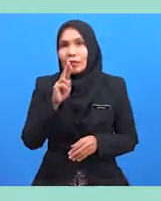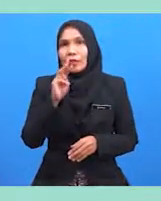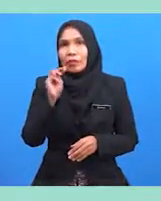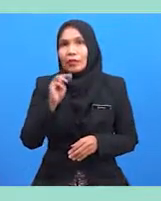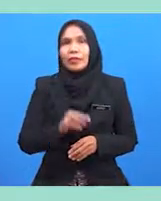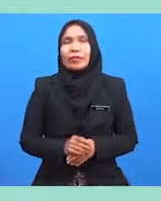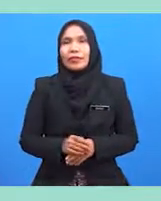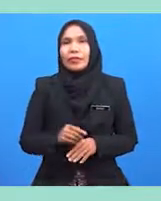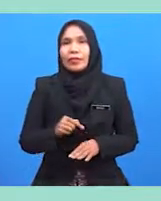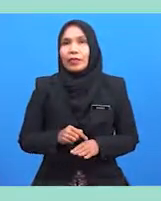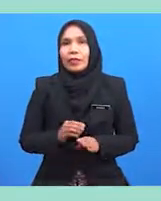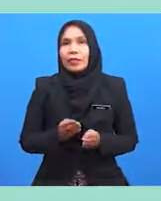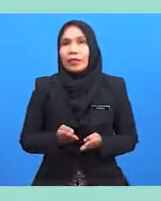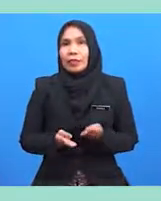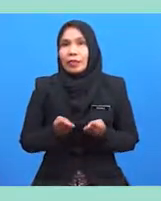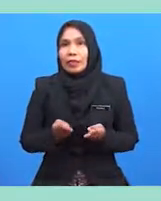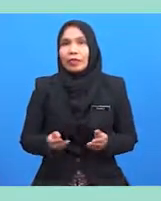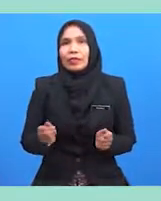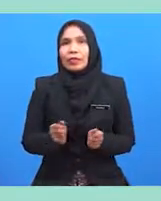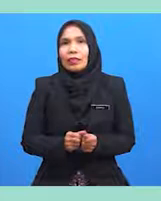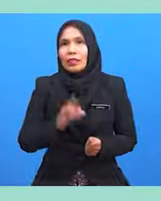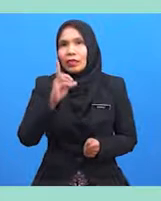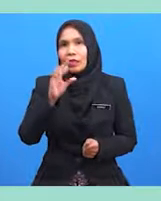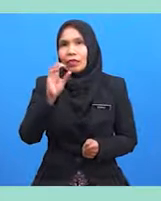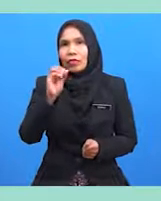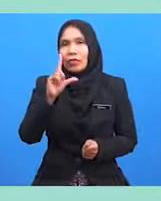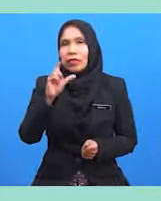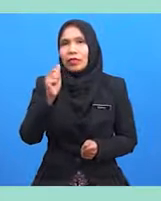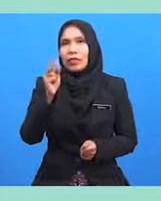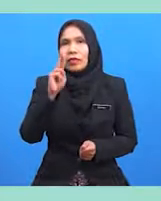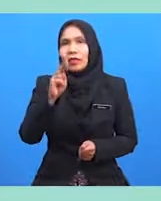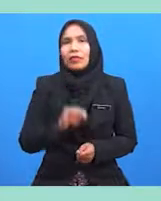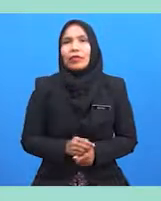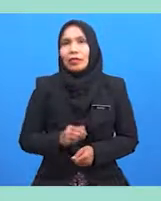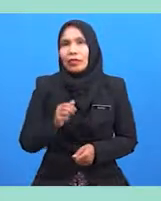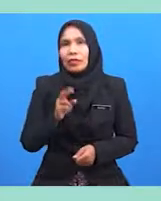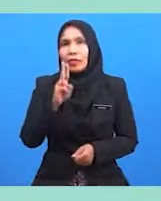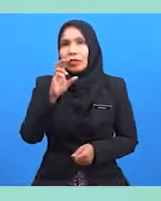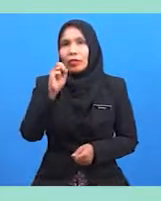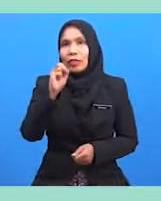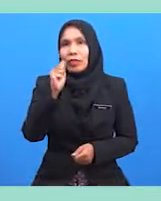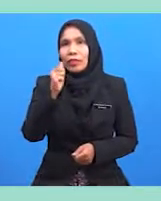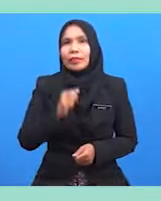Amerika Syarikat digunakan dengan meluas dalam perdagangan antarabangsa.